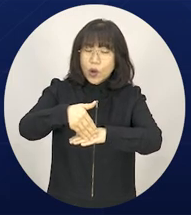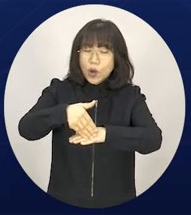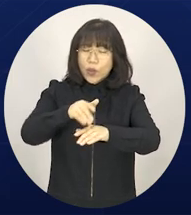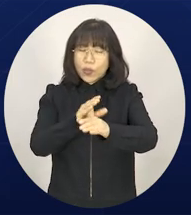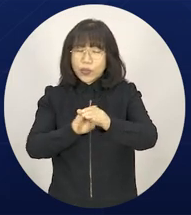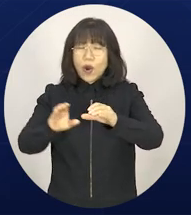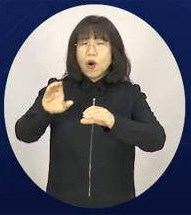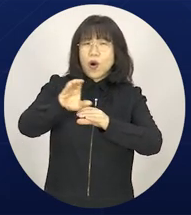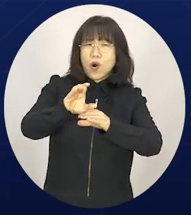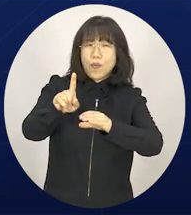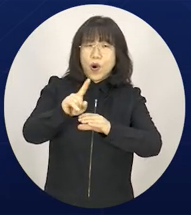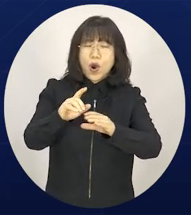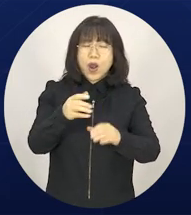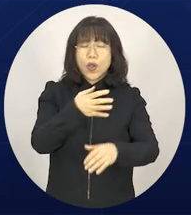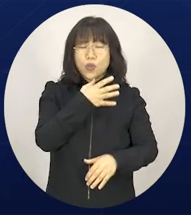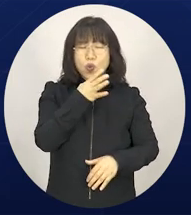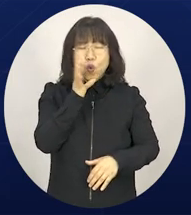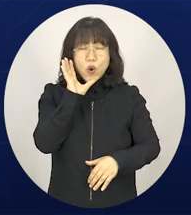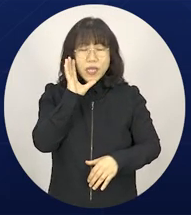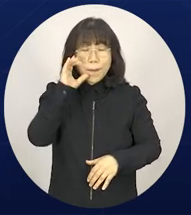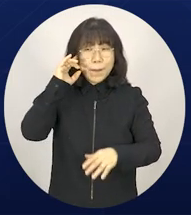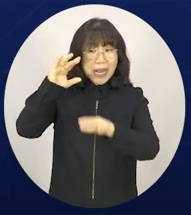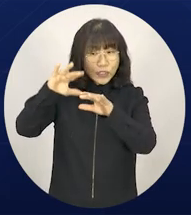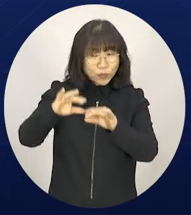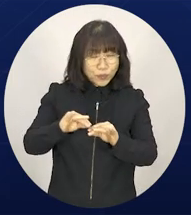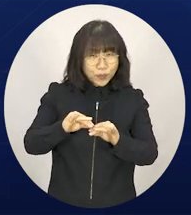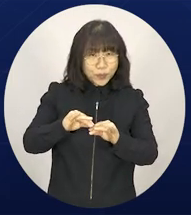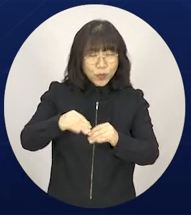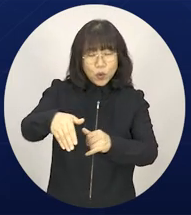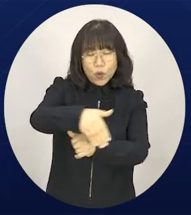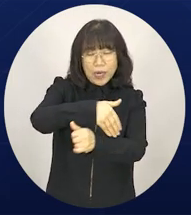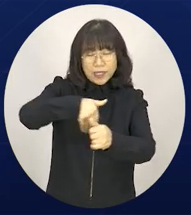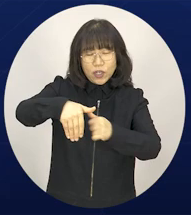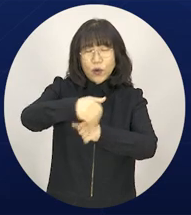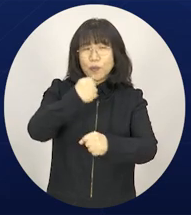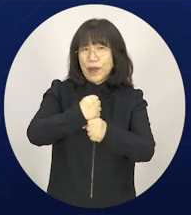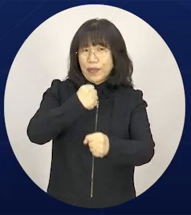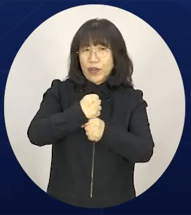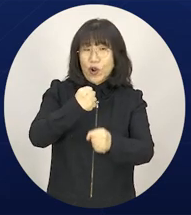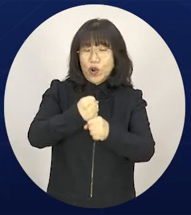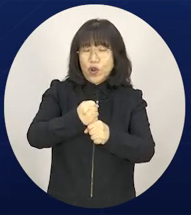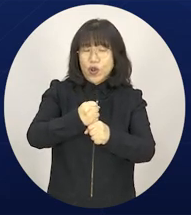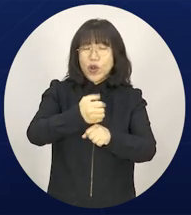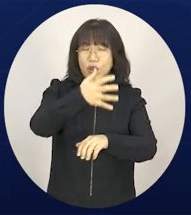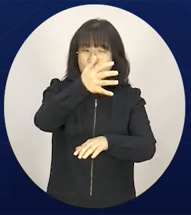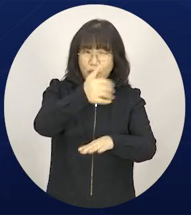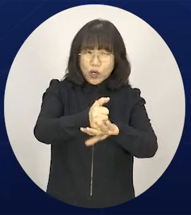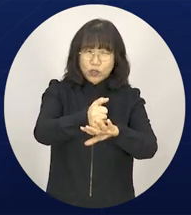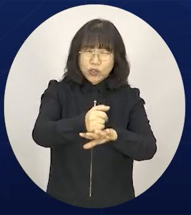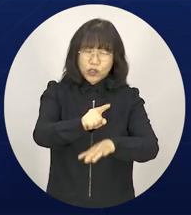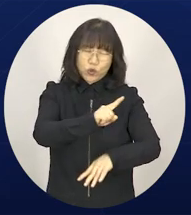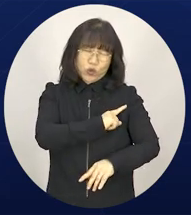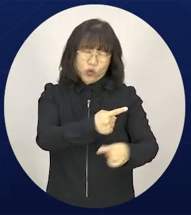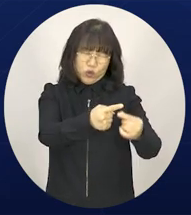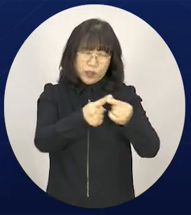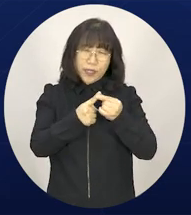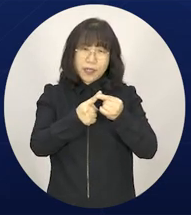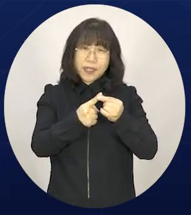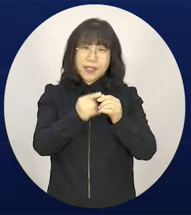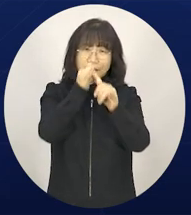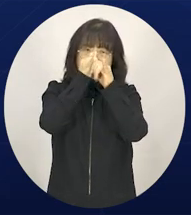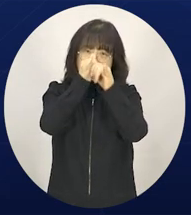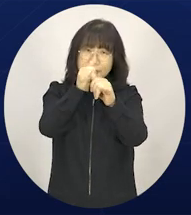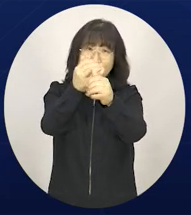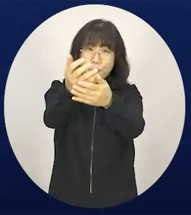어르신 맞춤형 환경을 조성해 우수사례 경진대회에서 최우수상을 수상하는 등 지속적인 치매